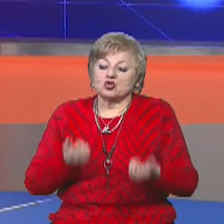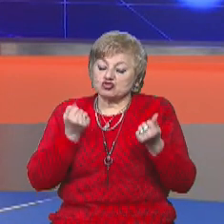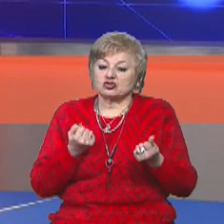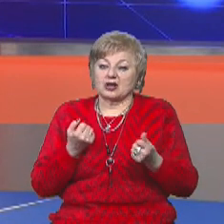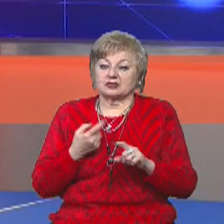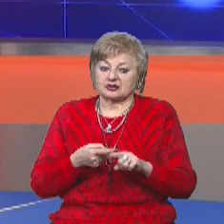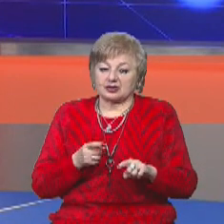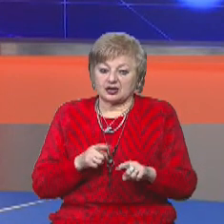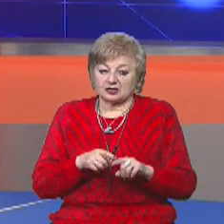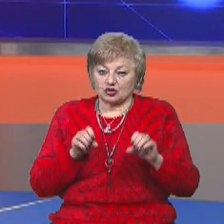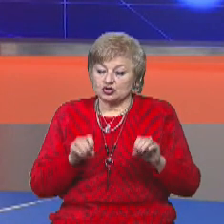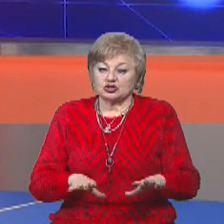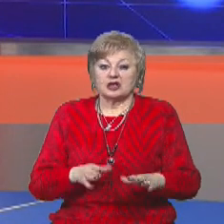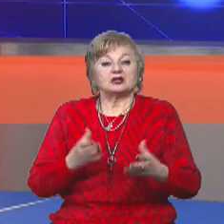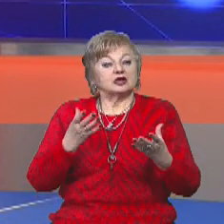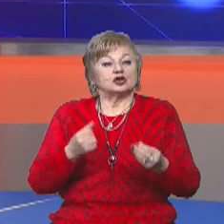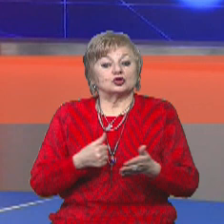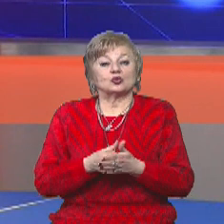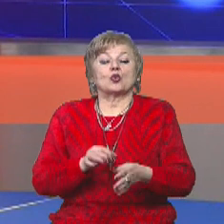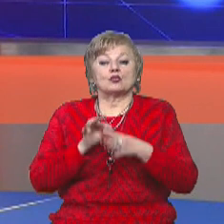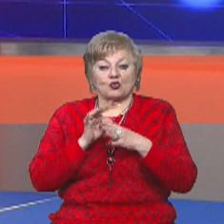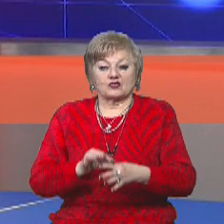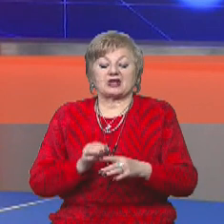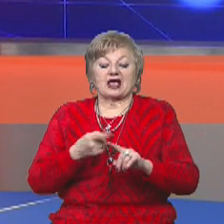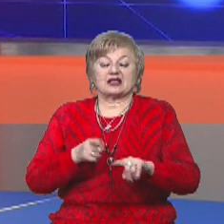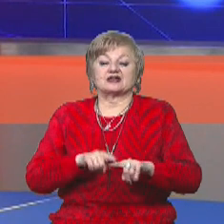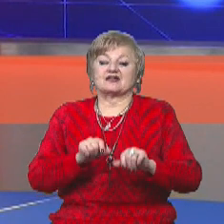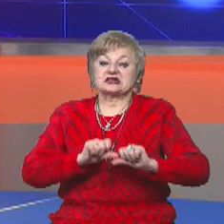до дня проведення пленарного засідання